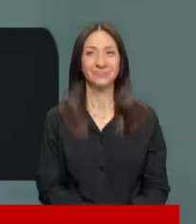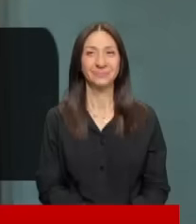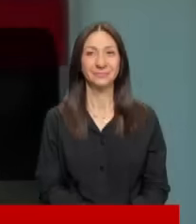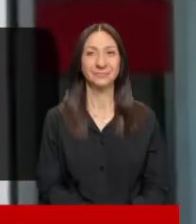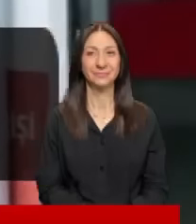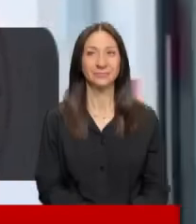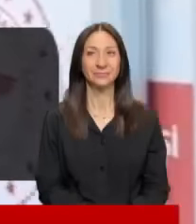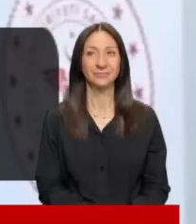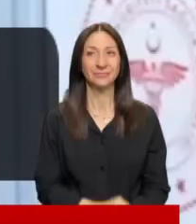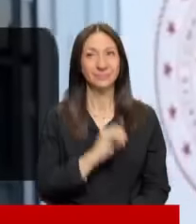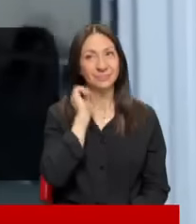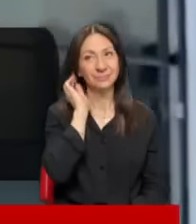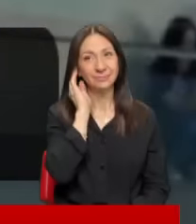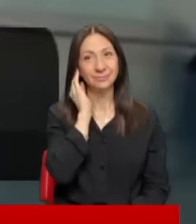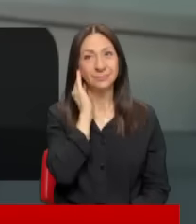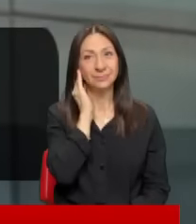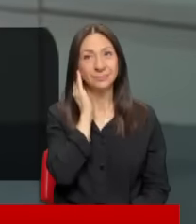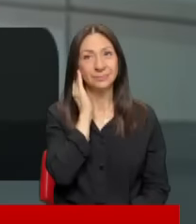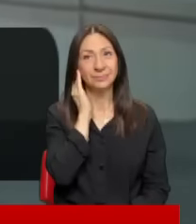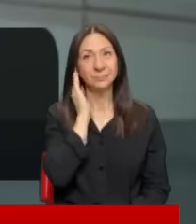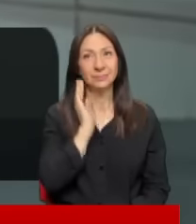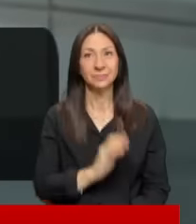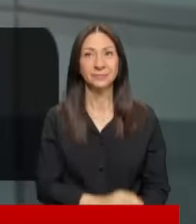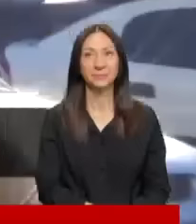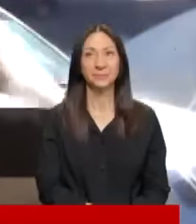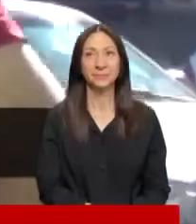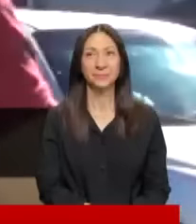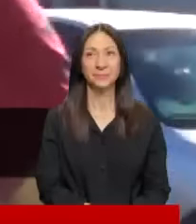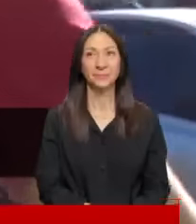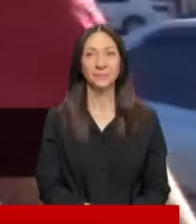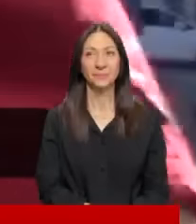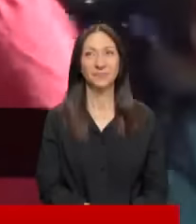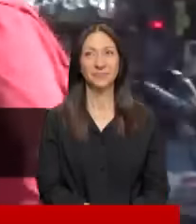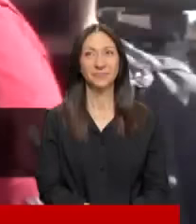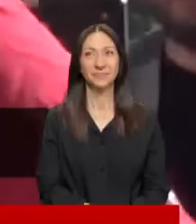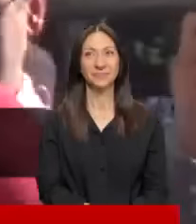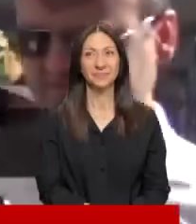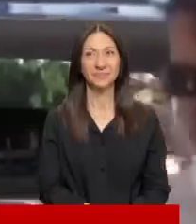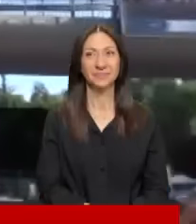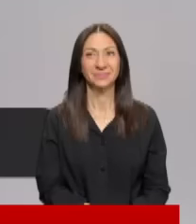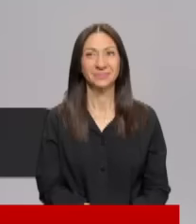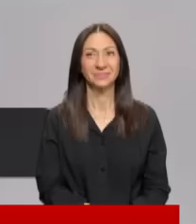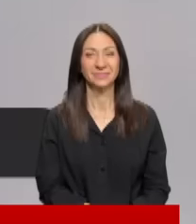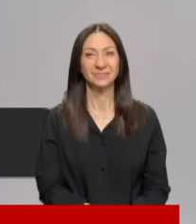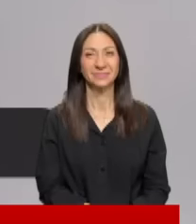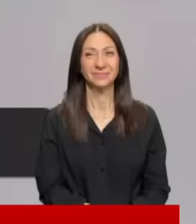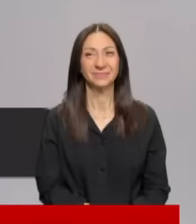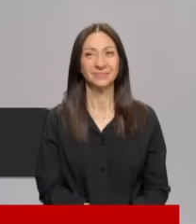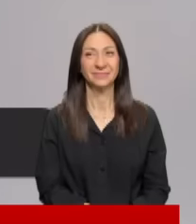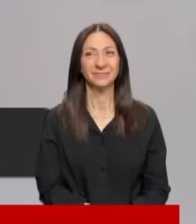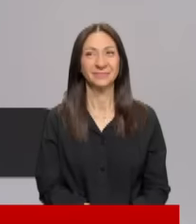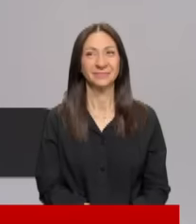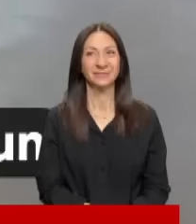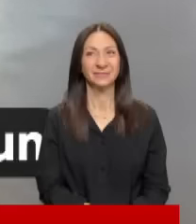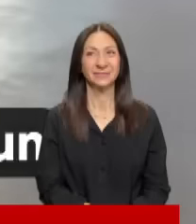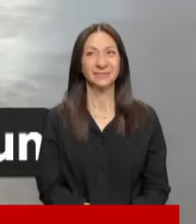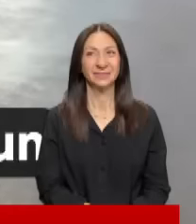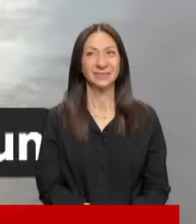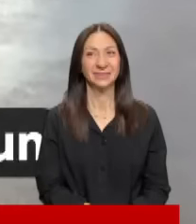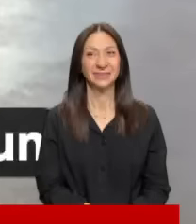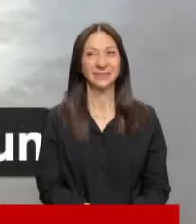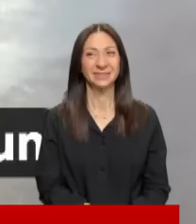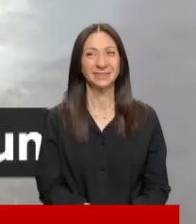Allah rızası için kurbanımızı da kestik. Yetmedi, kendimizi de kestik. Kelleyi alırken bıçak kaydı. Kurban ben oldum. Kurbanda hiçbir şey yok. Bu